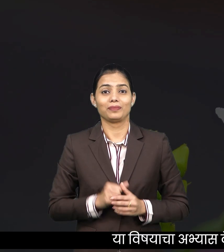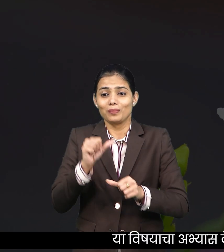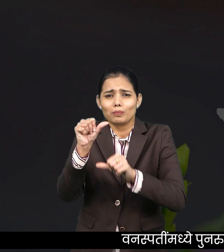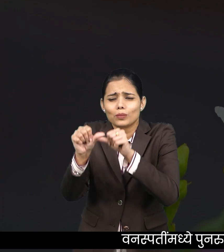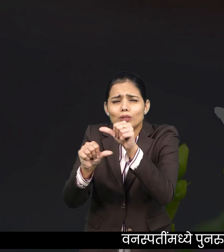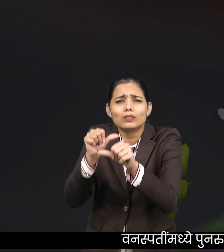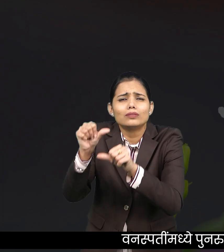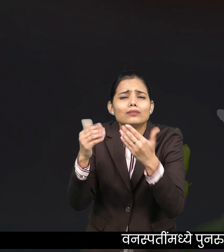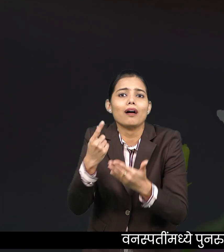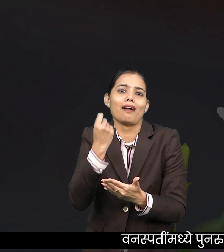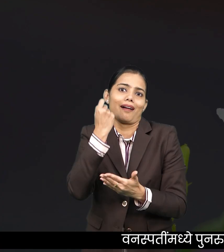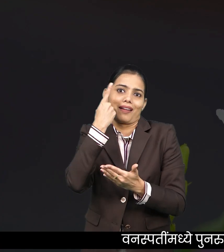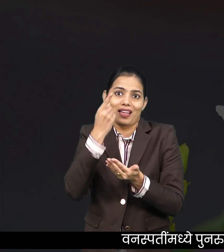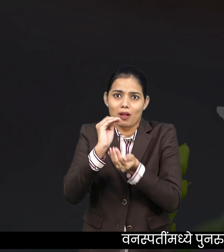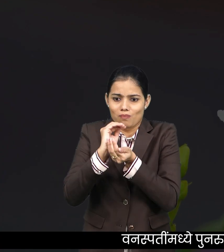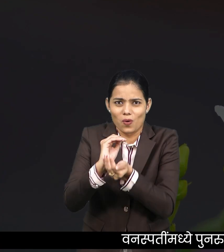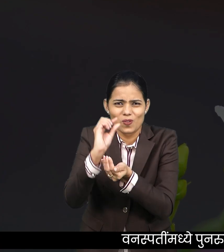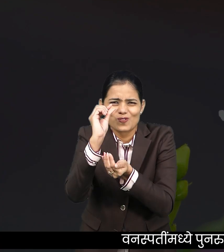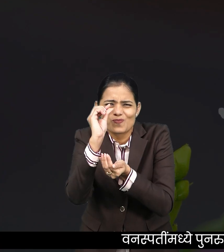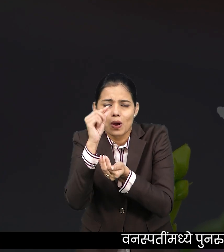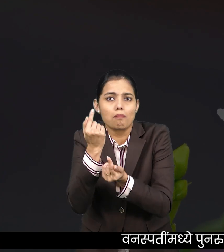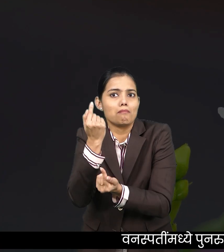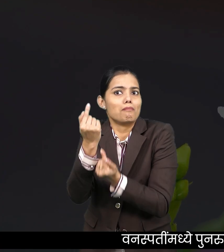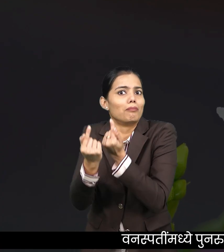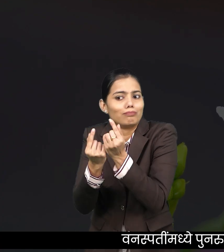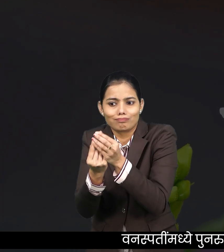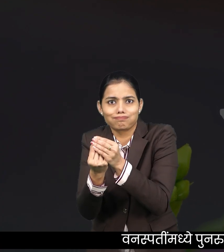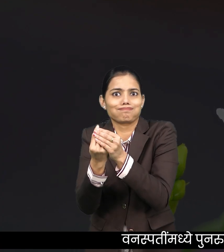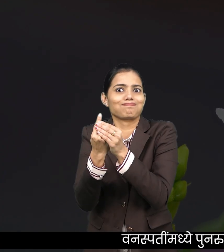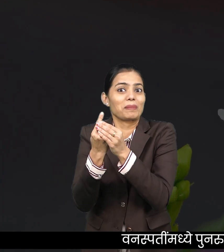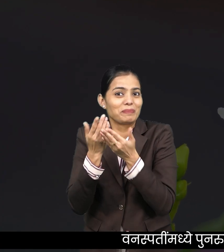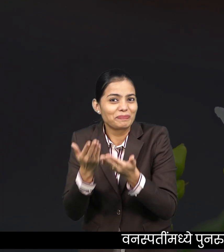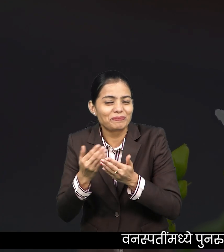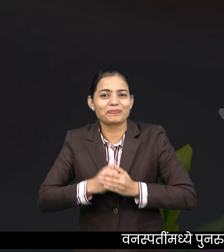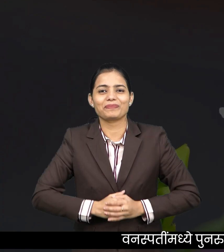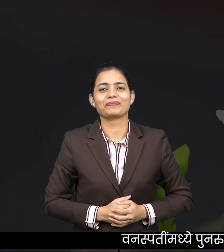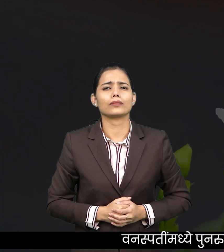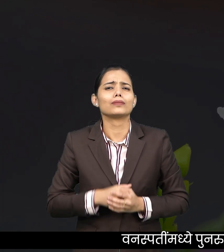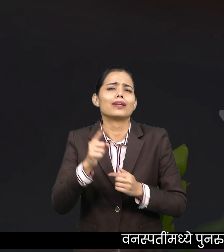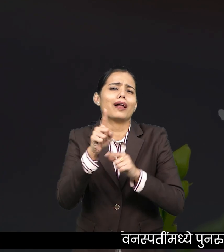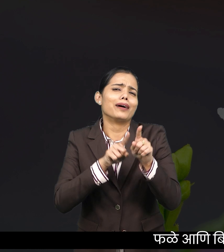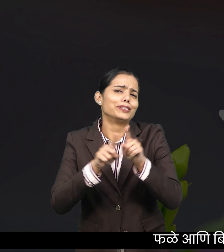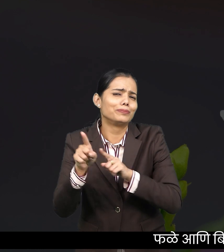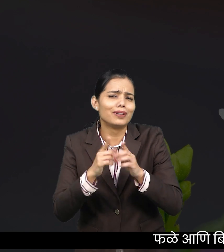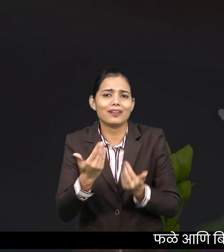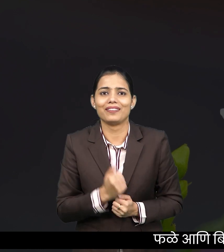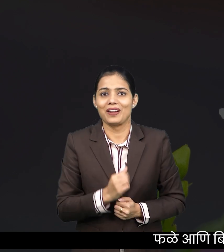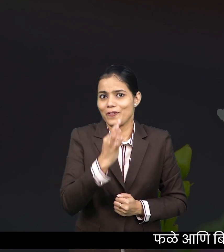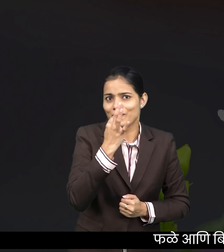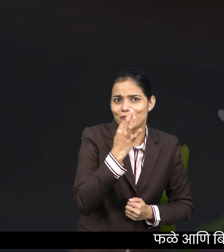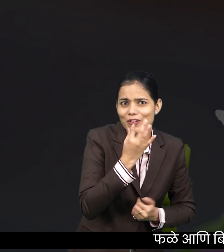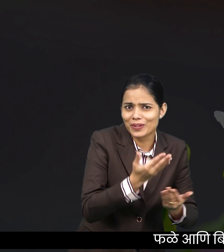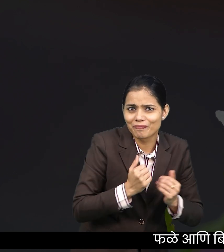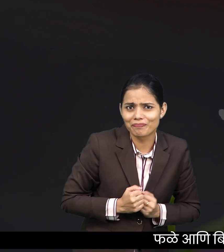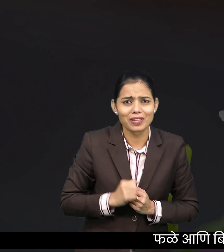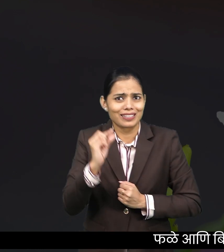शकाल। वनस्पतींमध्ये पुनरुत्पादनाची प्रक्रिया समजून घ्या। फळे